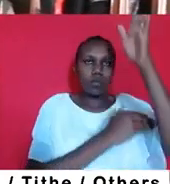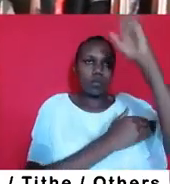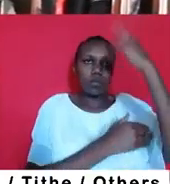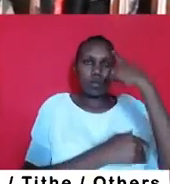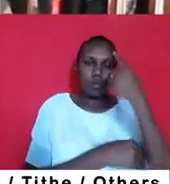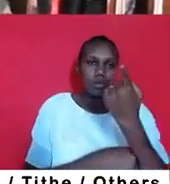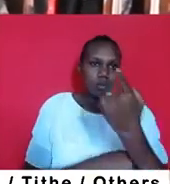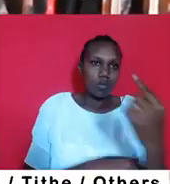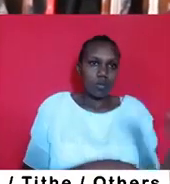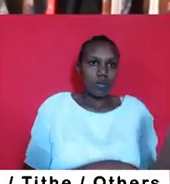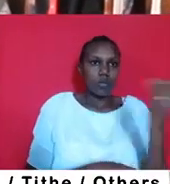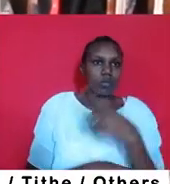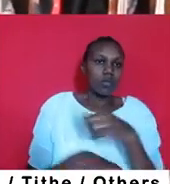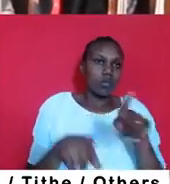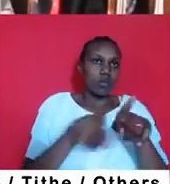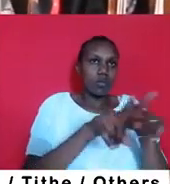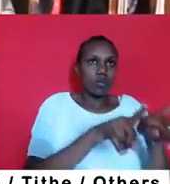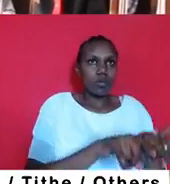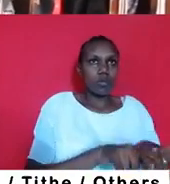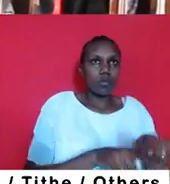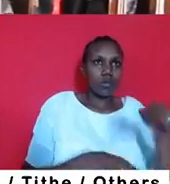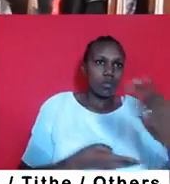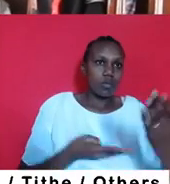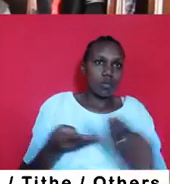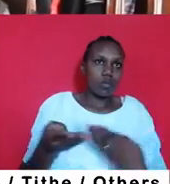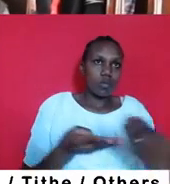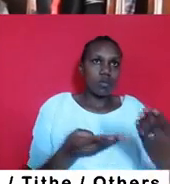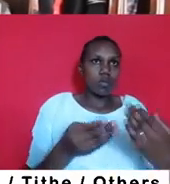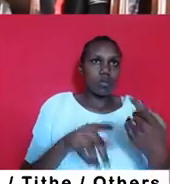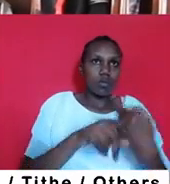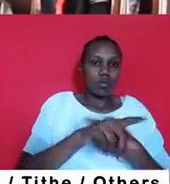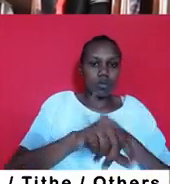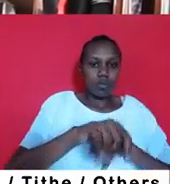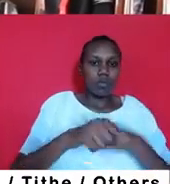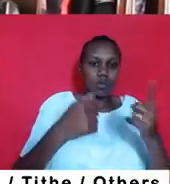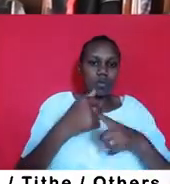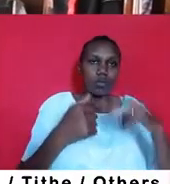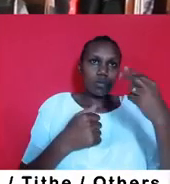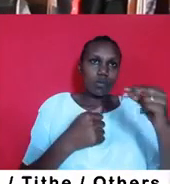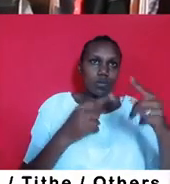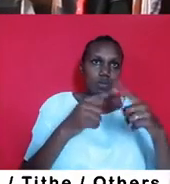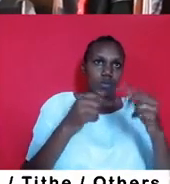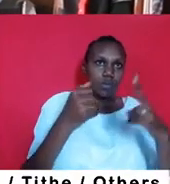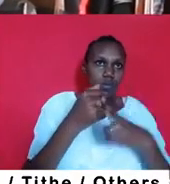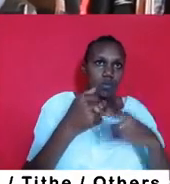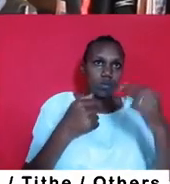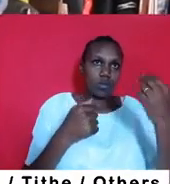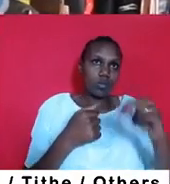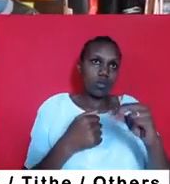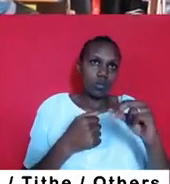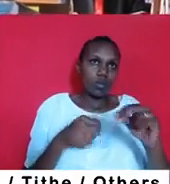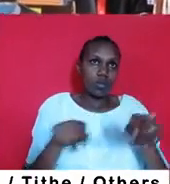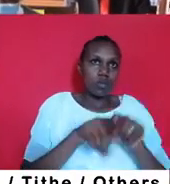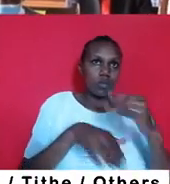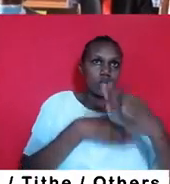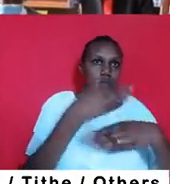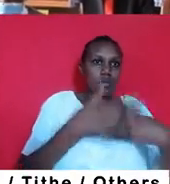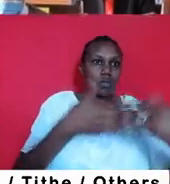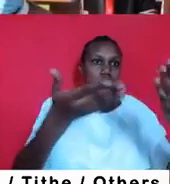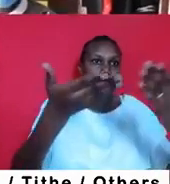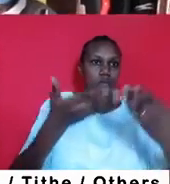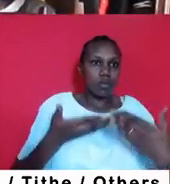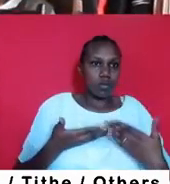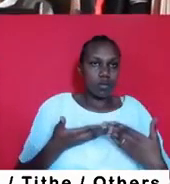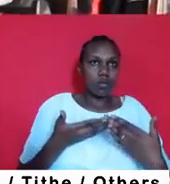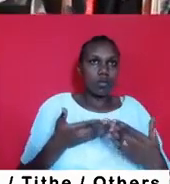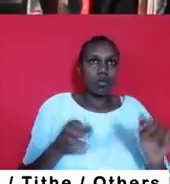kila mwezi, na ibada hii huwa kutoka saa 12 asubuhi hadi saa 1, na pia mmealikwa nyote. Na